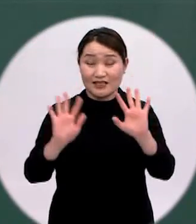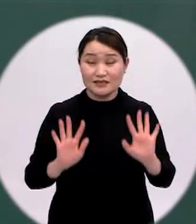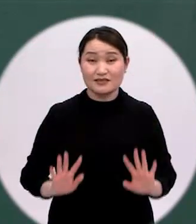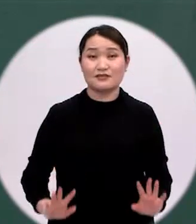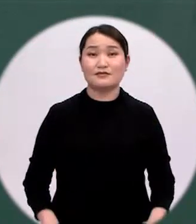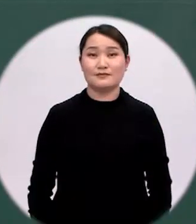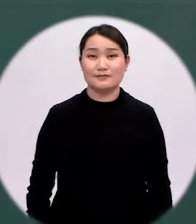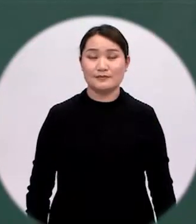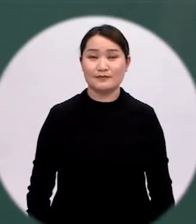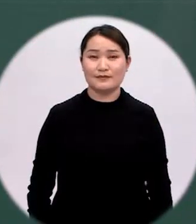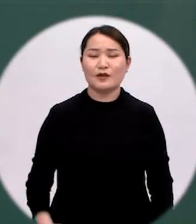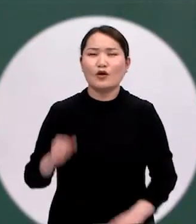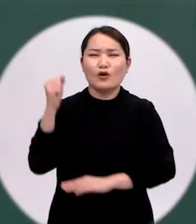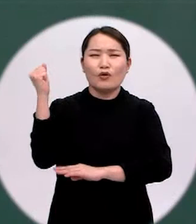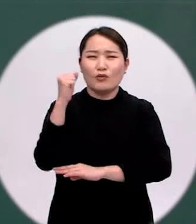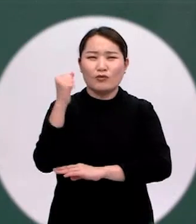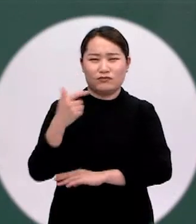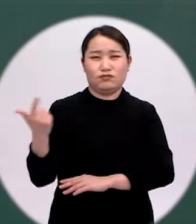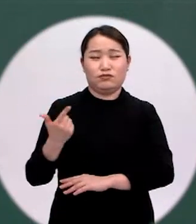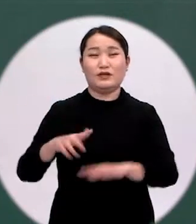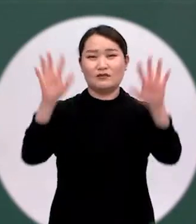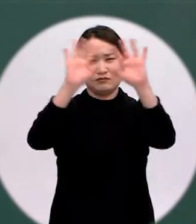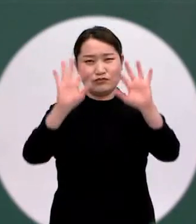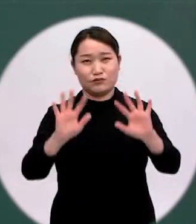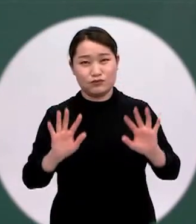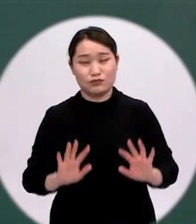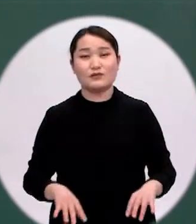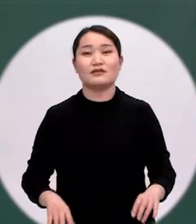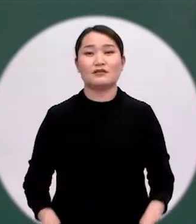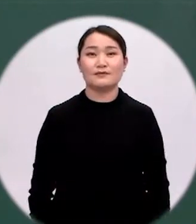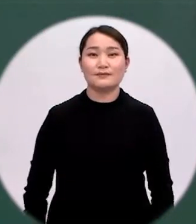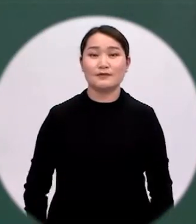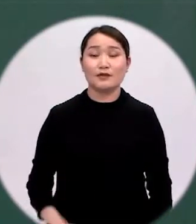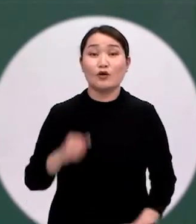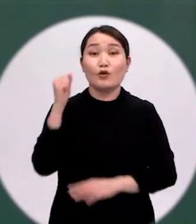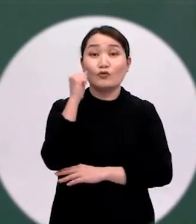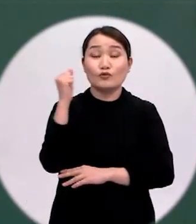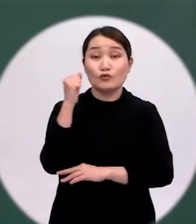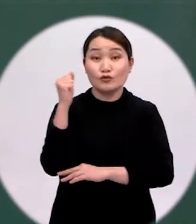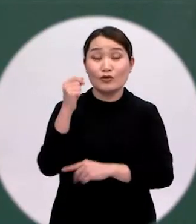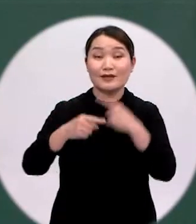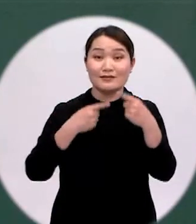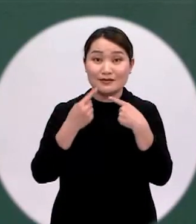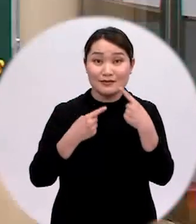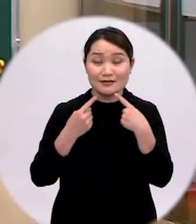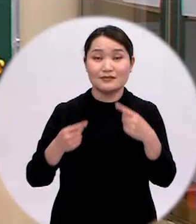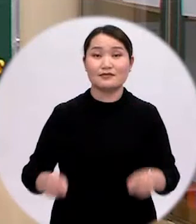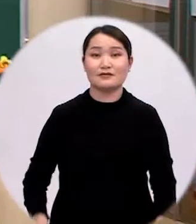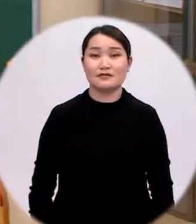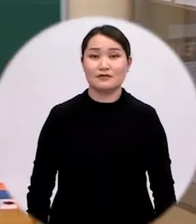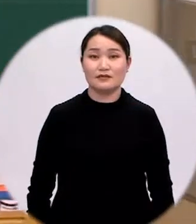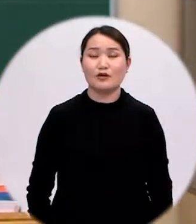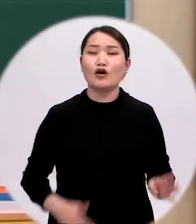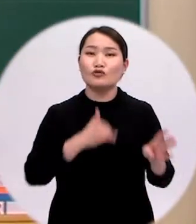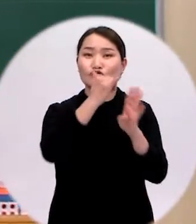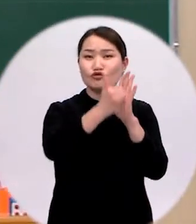байна. Өвөл хамгийн их цас ордог. Тэгвэл энэ хэсэгт бүгдээрээ өвлийн тухай ярилцгаана. Дөрөв